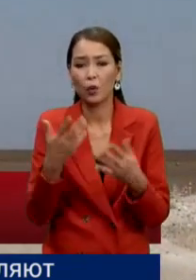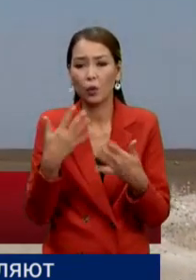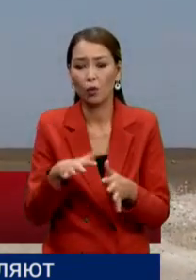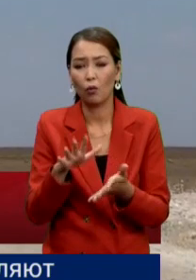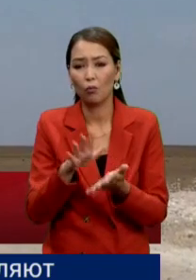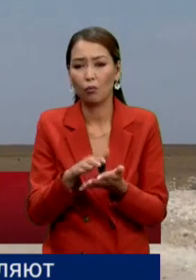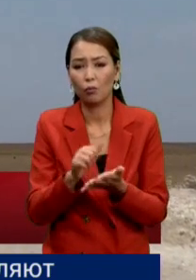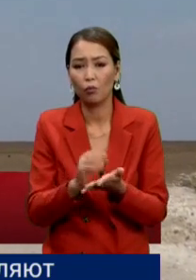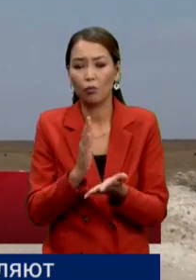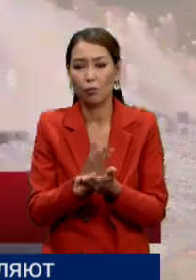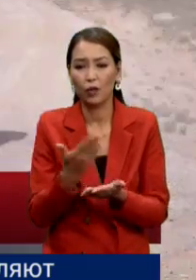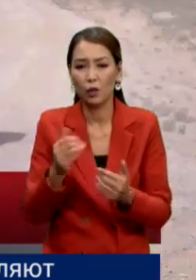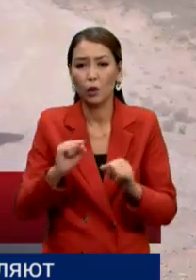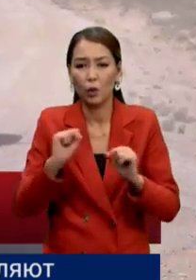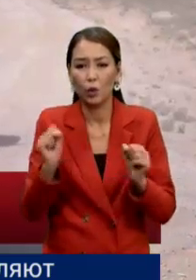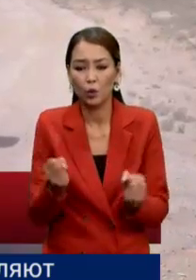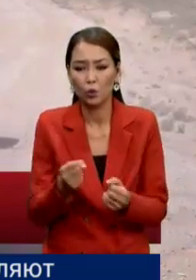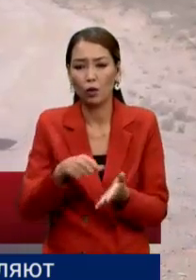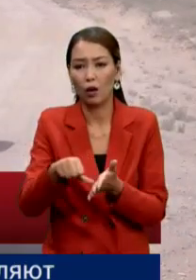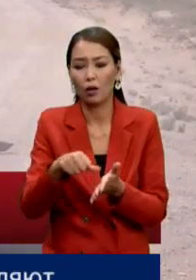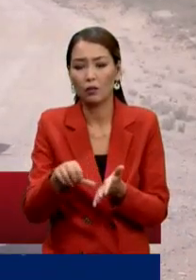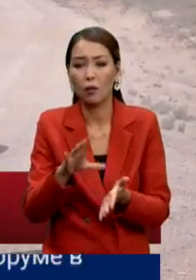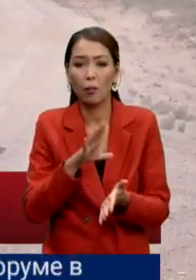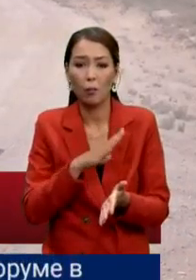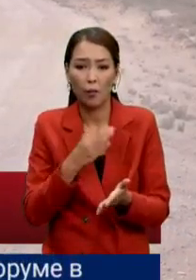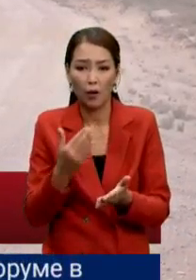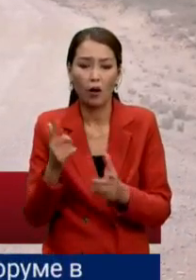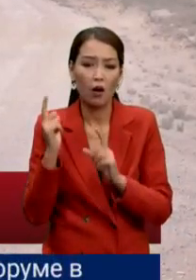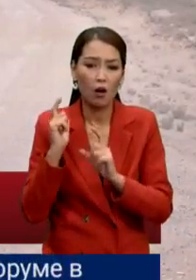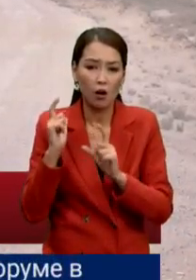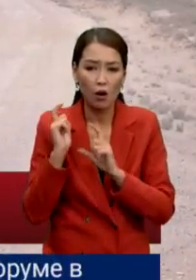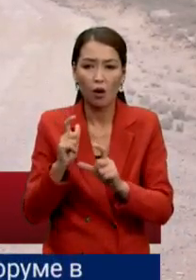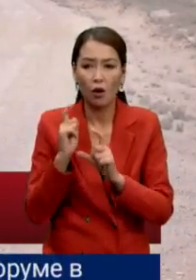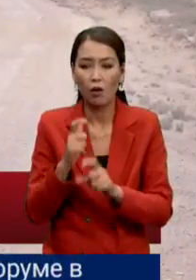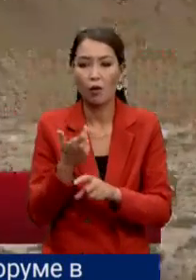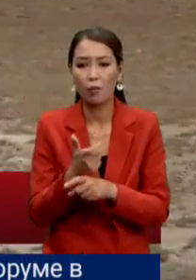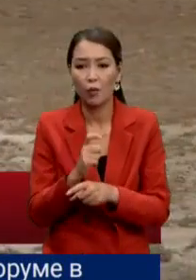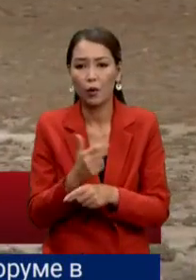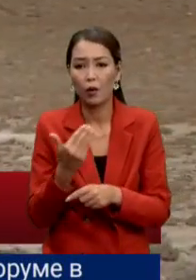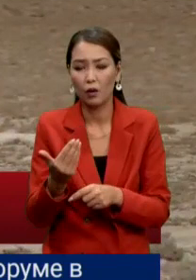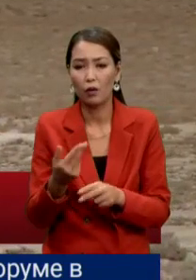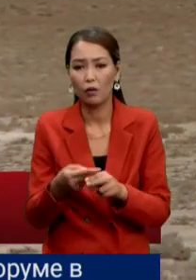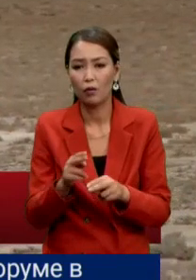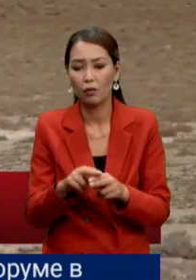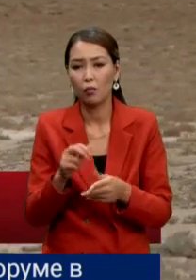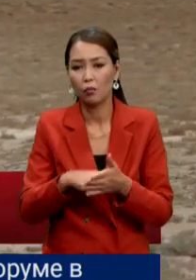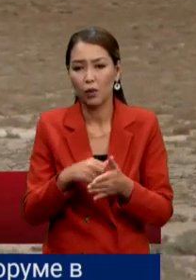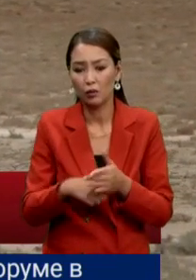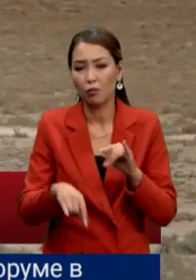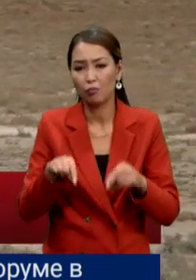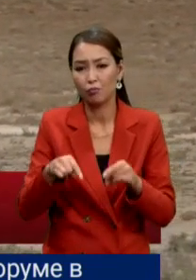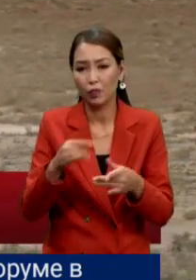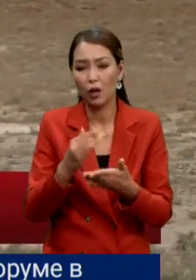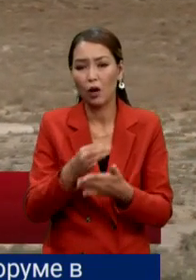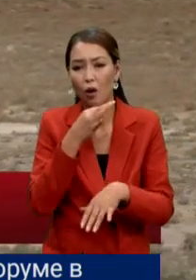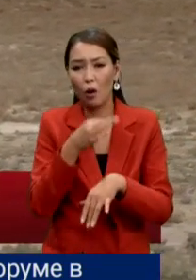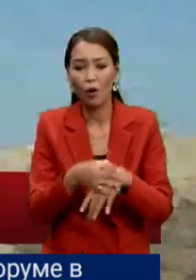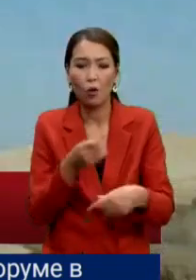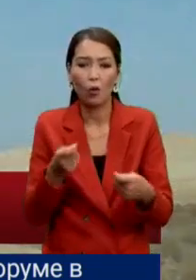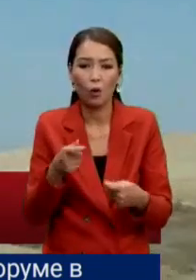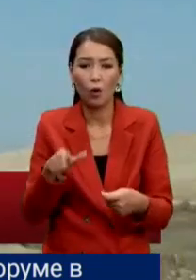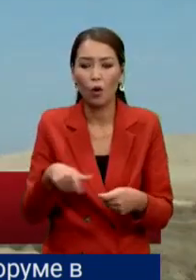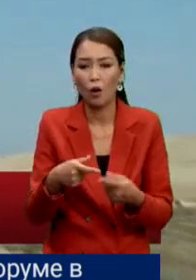Öytkeni asfalt suuq künde töselgen. Tas yoldan awır jük kölükleri jiye ötetindikten ki bölügi oyqı şoyqı. Al жауапты басқарма жолды